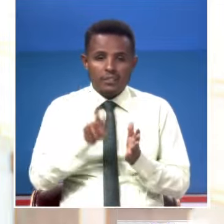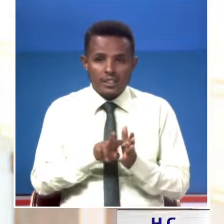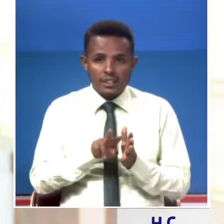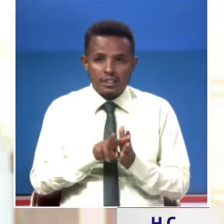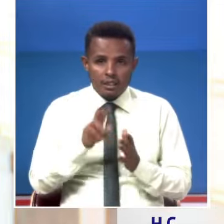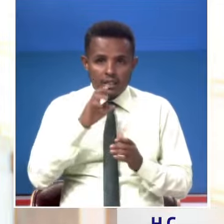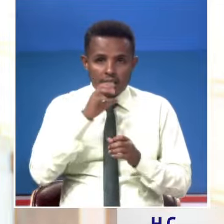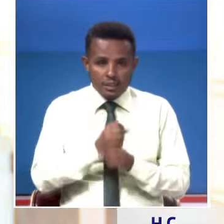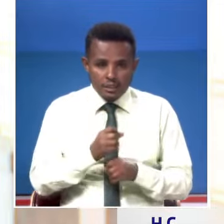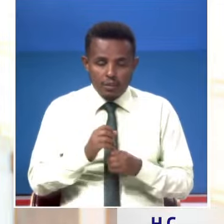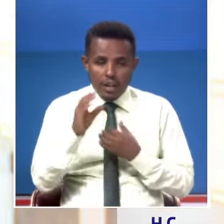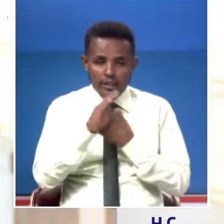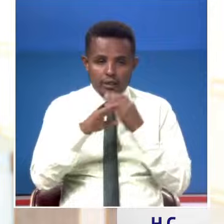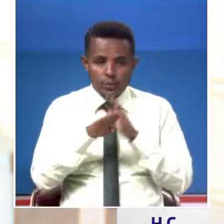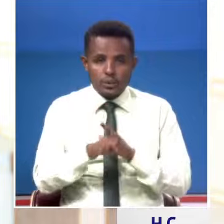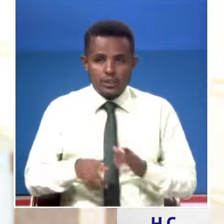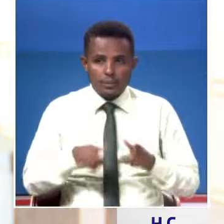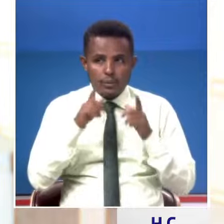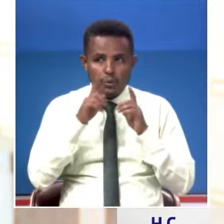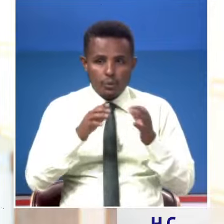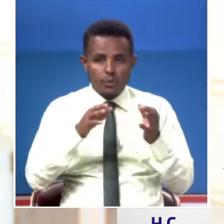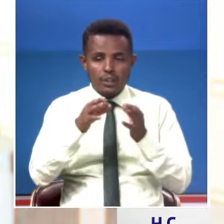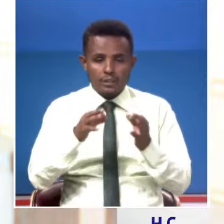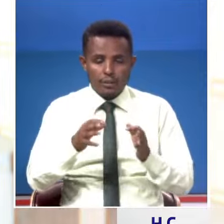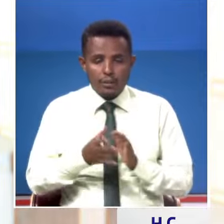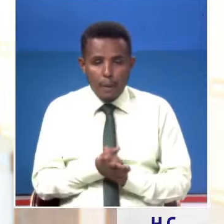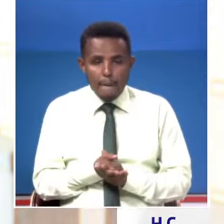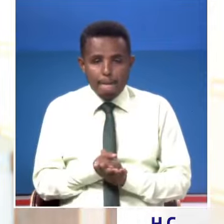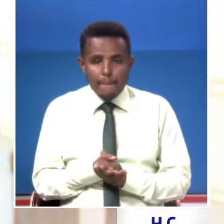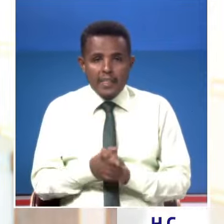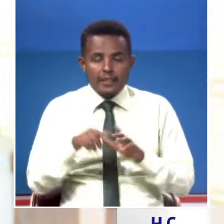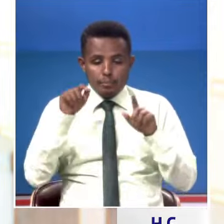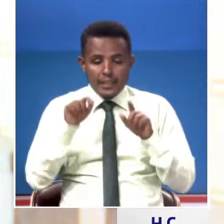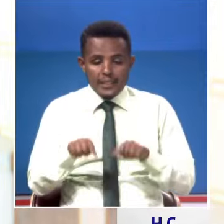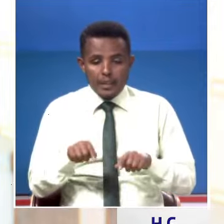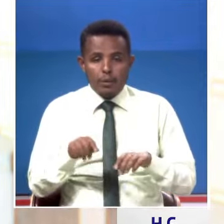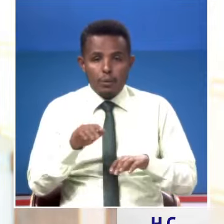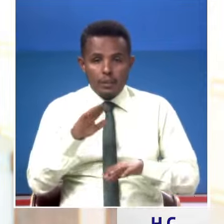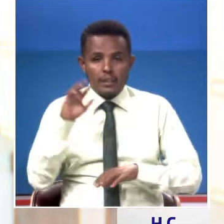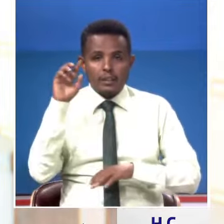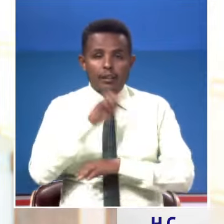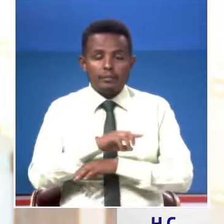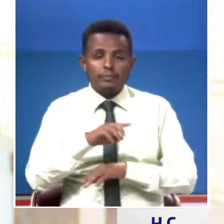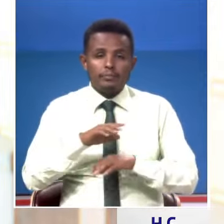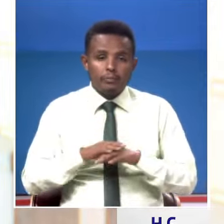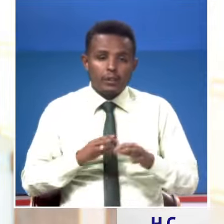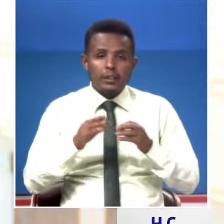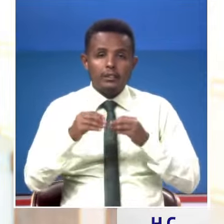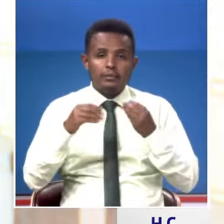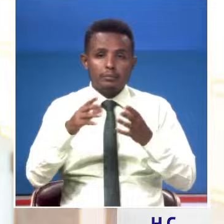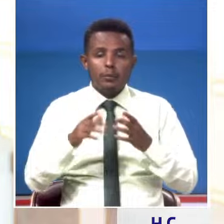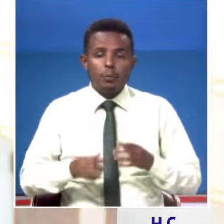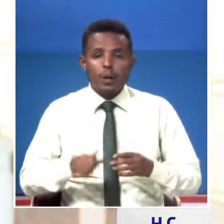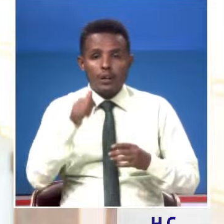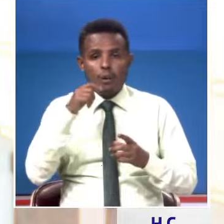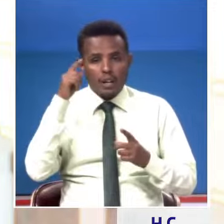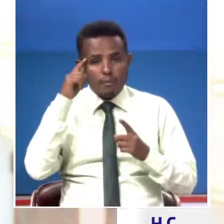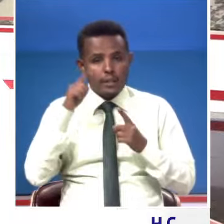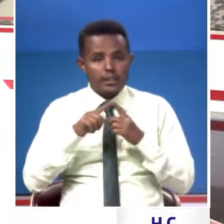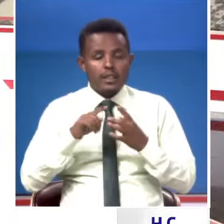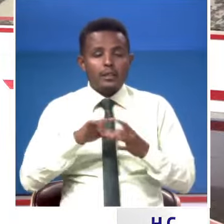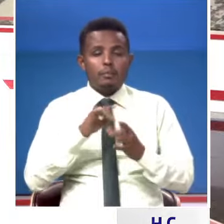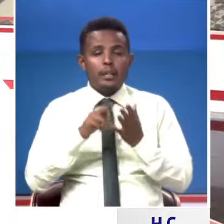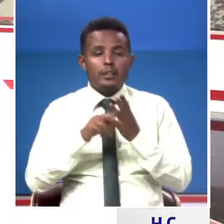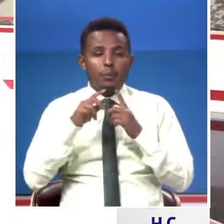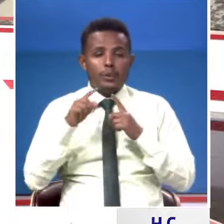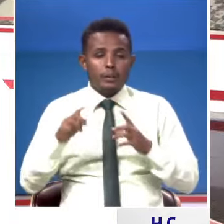ይዘው አገር ውስጥ እንደሚኖሩ ገልጸዋል። እንግዲህ በዛሬው ዕለት መግለጫውን አስመልክቶ ሲናገሩ የመግለጫው ዋና ዓላማ እነዚህ በህገወጥ መንገድ